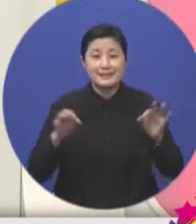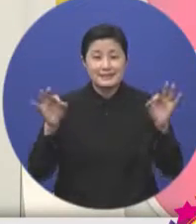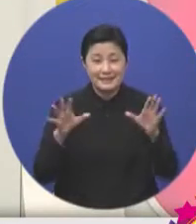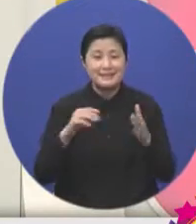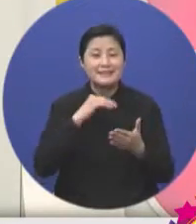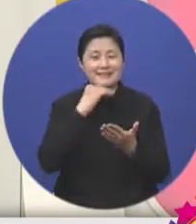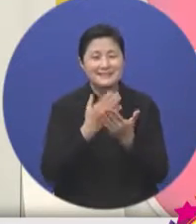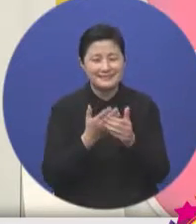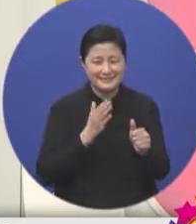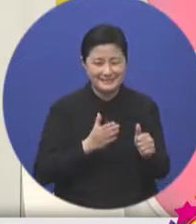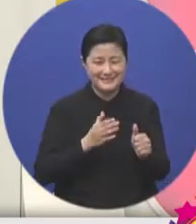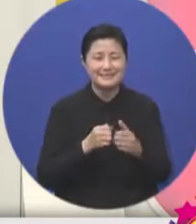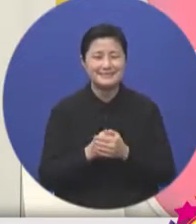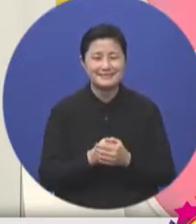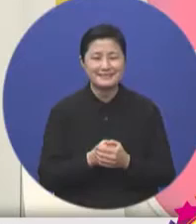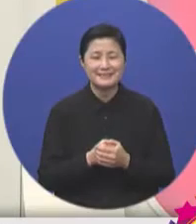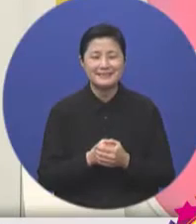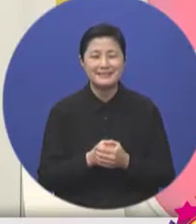잠깐만요.